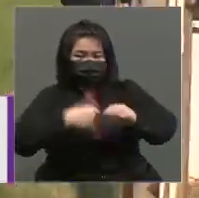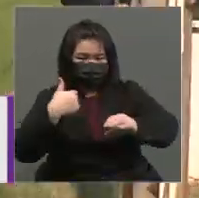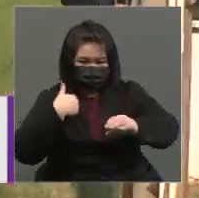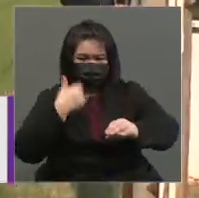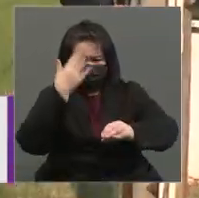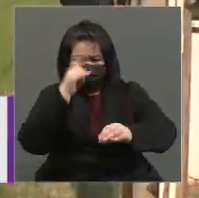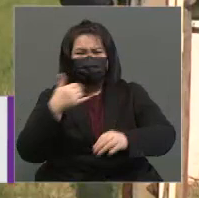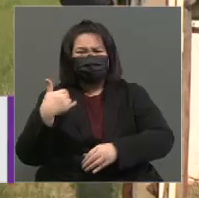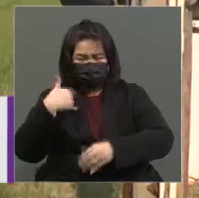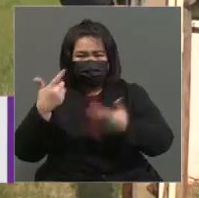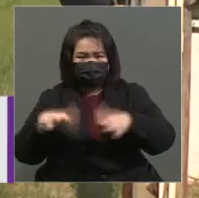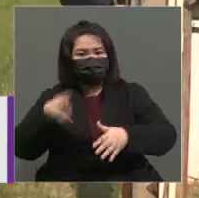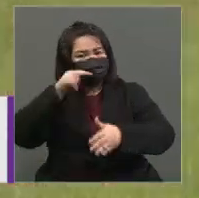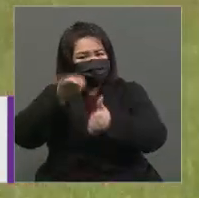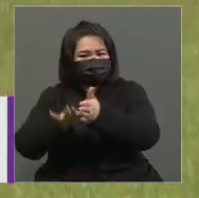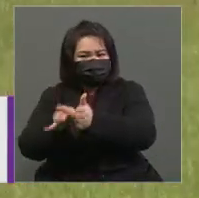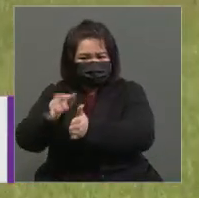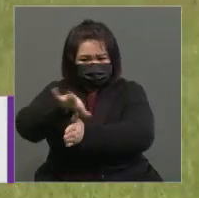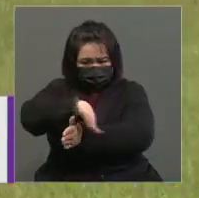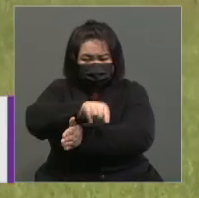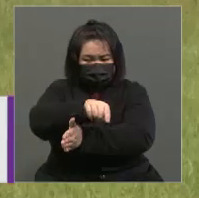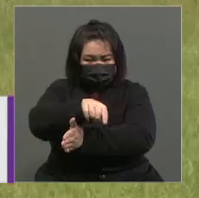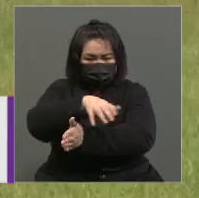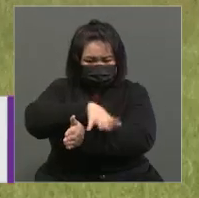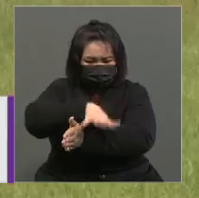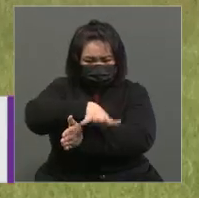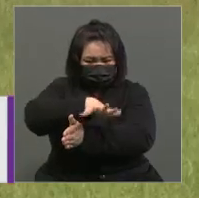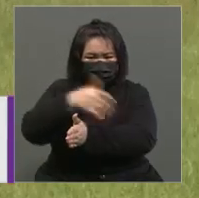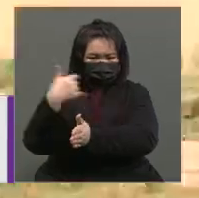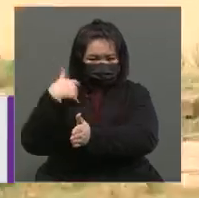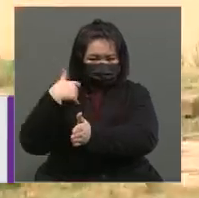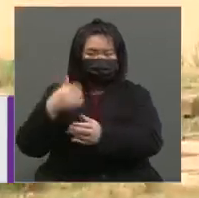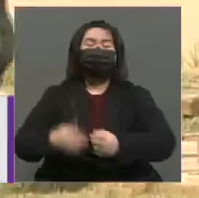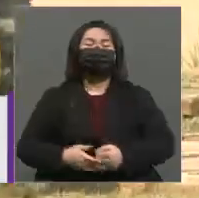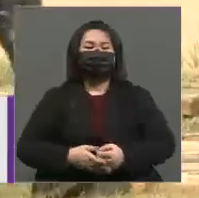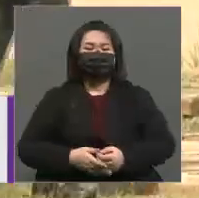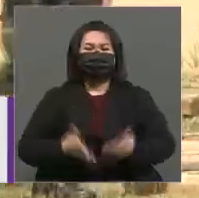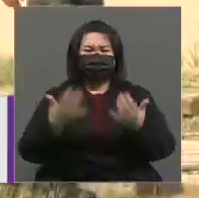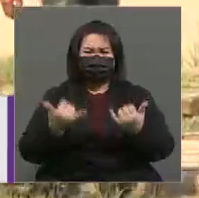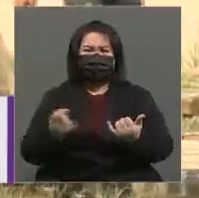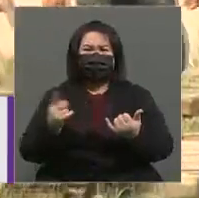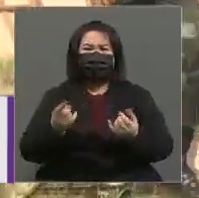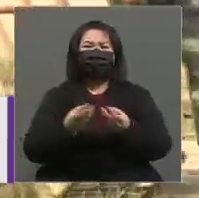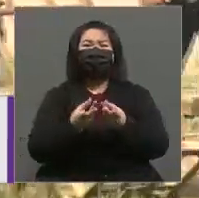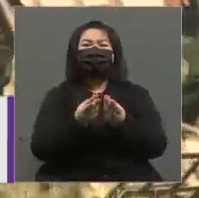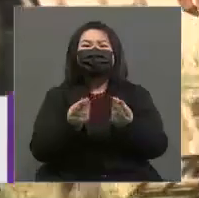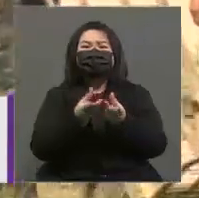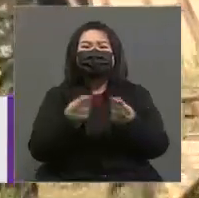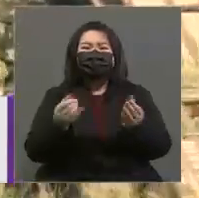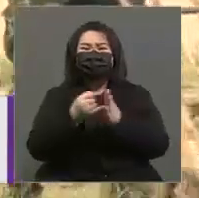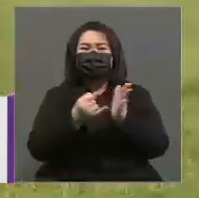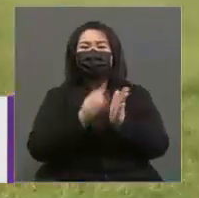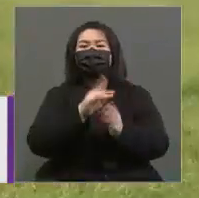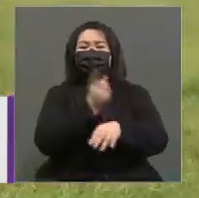ตลิ่งเข้าท่วมบางส่วนของวัดที่ติดริมแม่น้ำเจ้าพระยาสำหรับบริเวณนี้นะครับพื้นที่ต่ำสุดครับของจังหวัดพระนครศรีอยุธยา